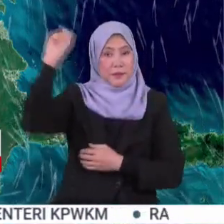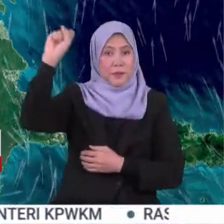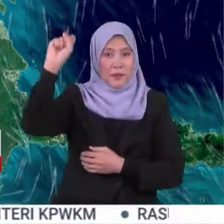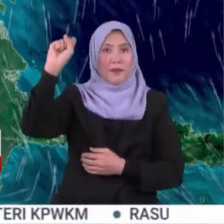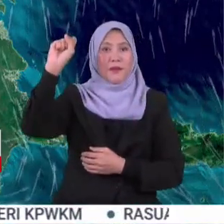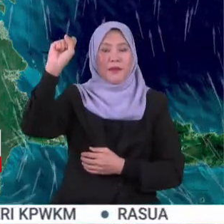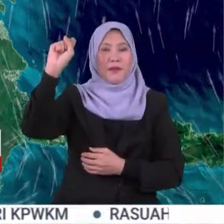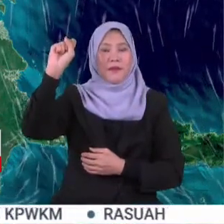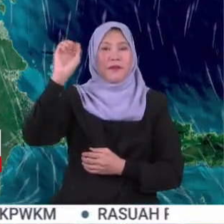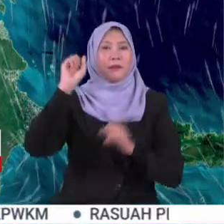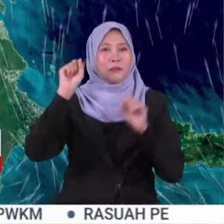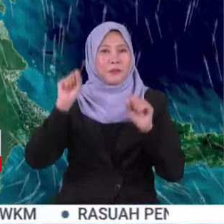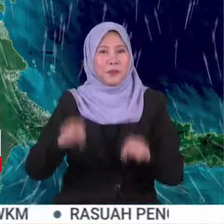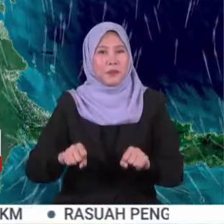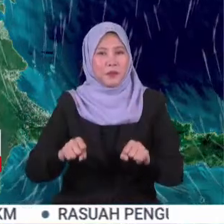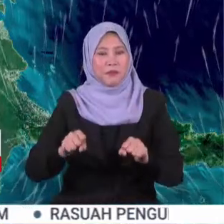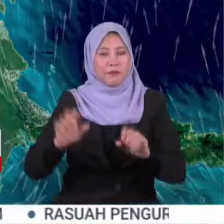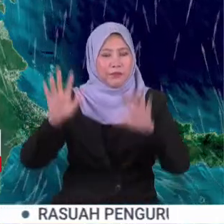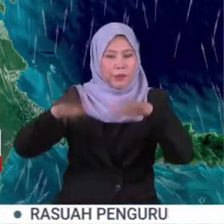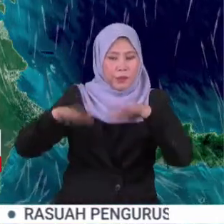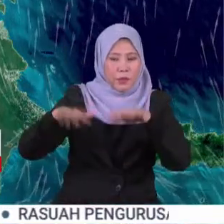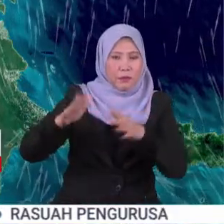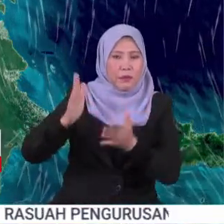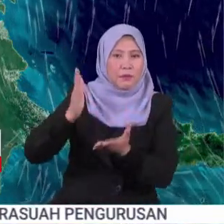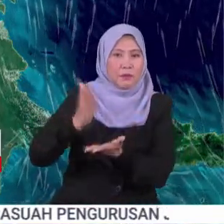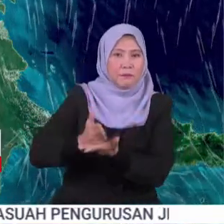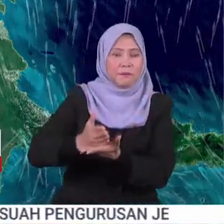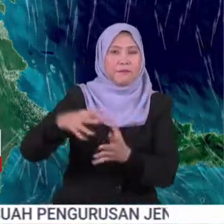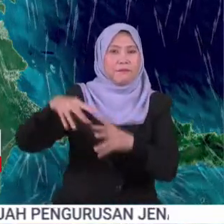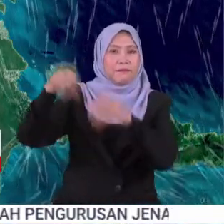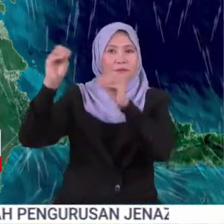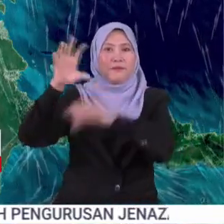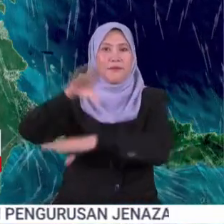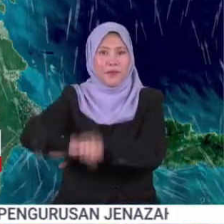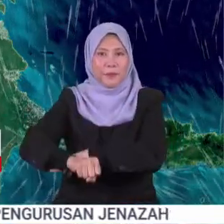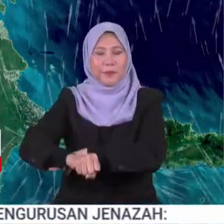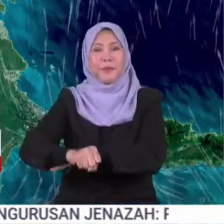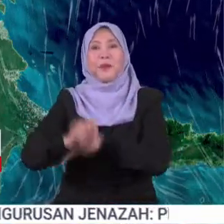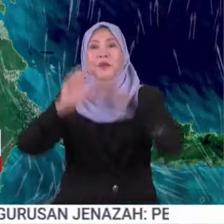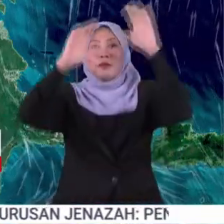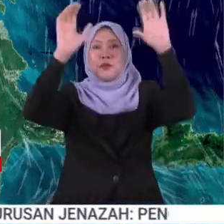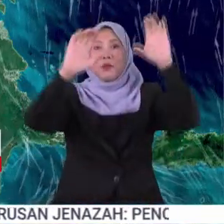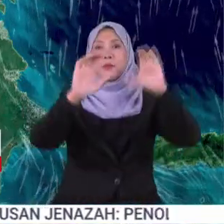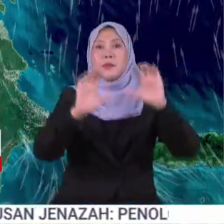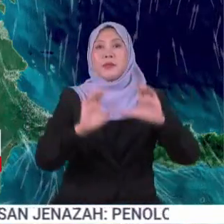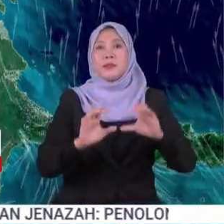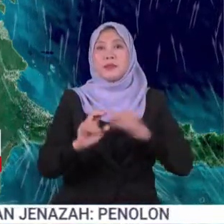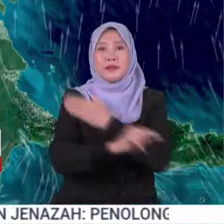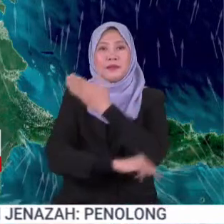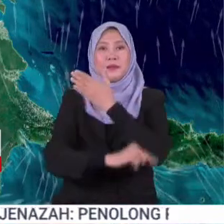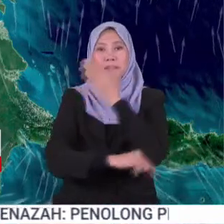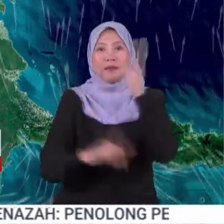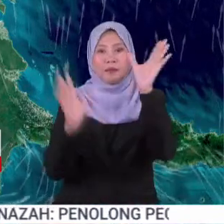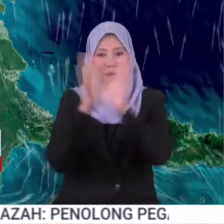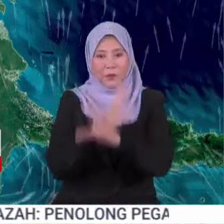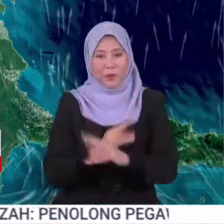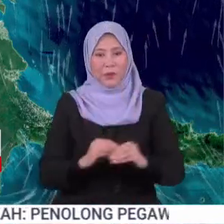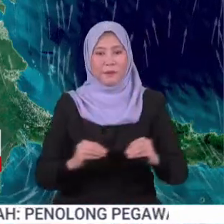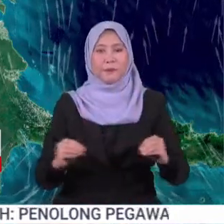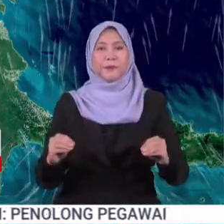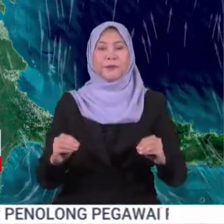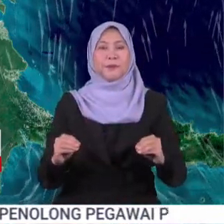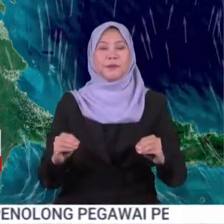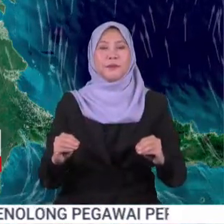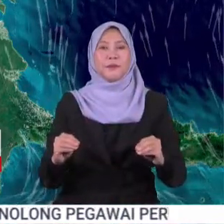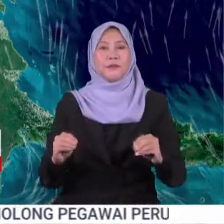ini dijangka boleh beransur reda sekitar awal malam nanti. Manakala bagi keadaan cuaca di negeri Sarawak ini